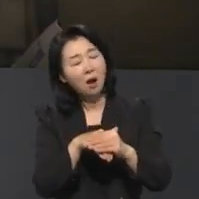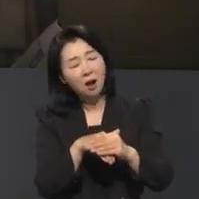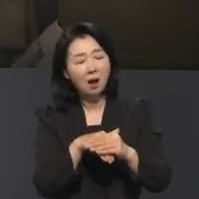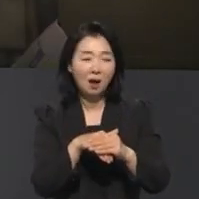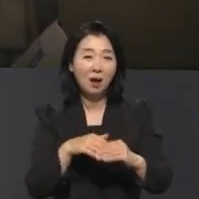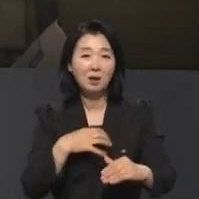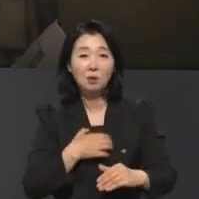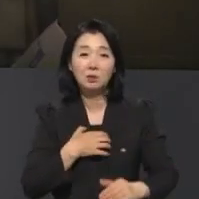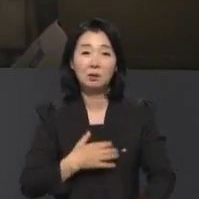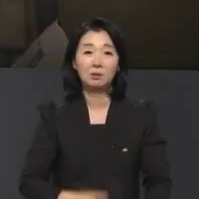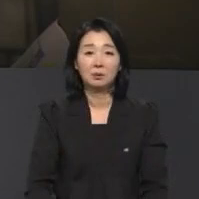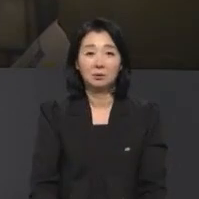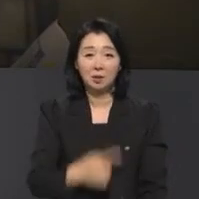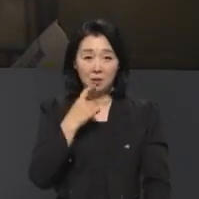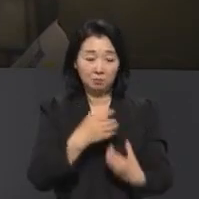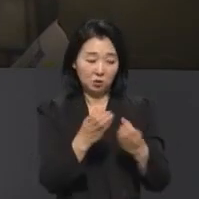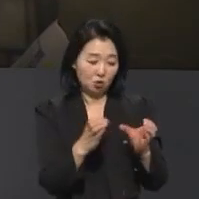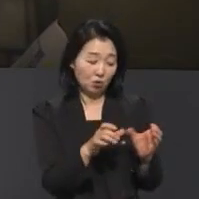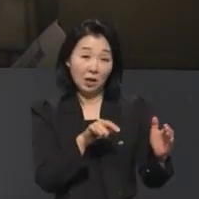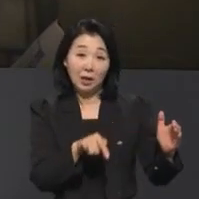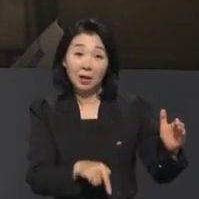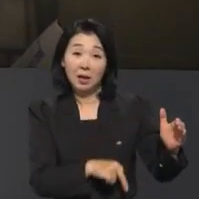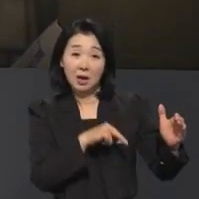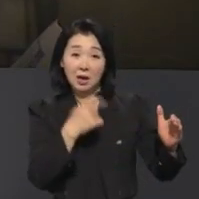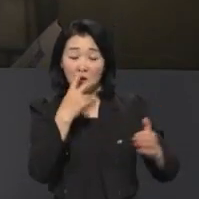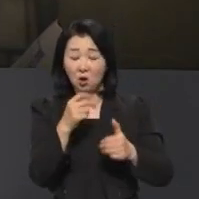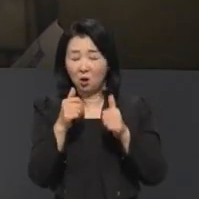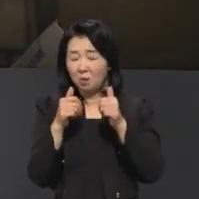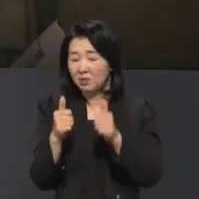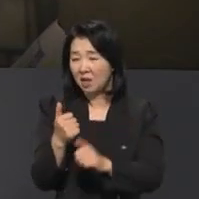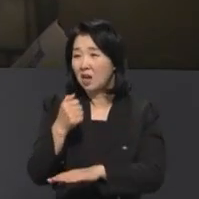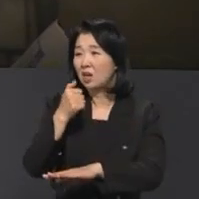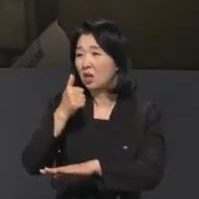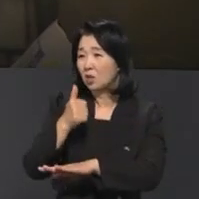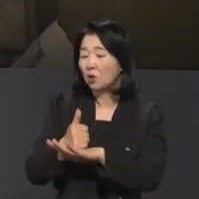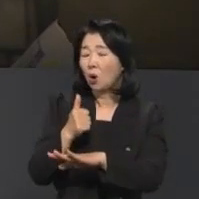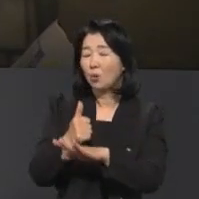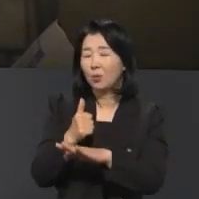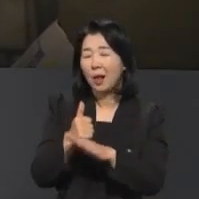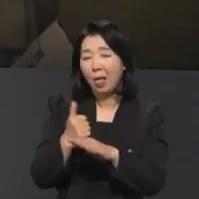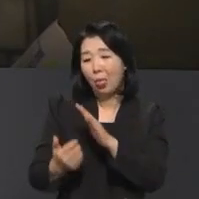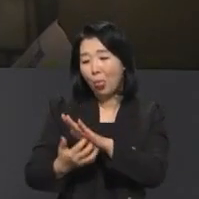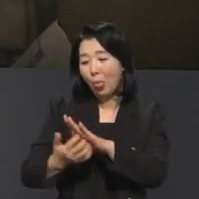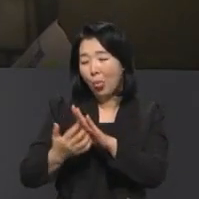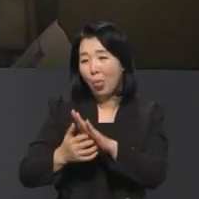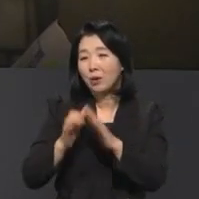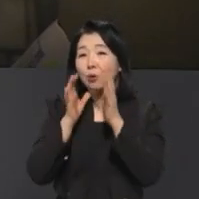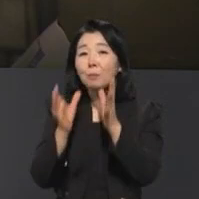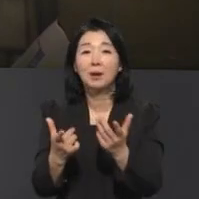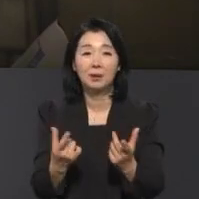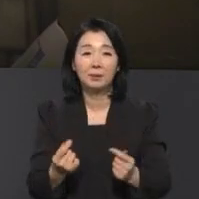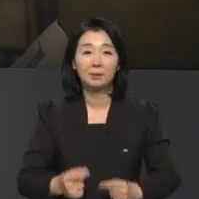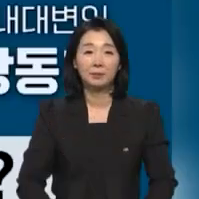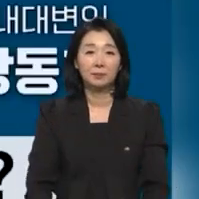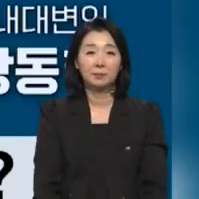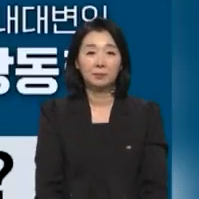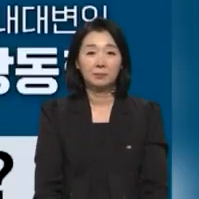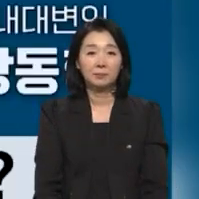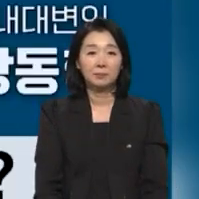감안하지 않을 수 없는데요. 민주당 내부에선 검찰의 노림수, 덫에 걸렸다는 등의 반응이 나오고 있습니다.